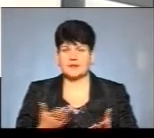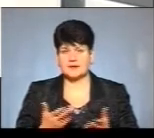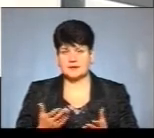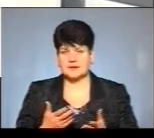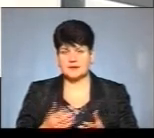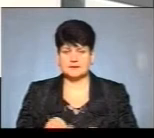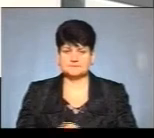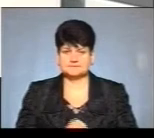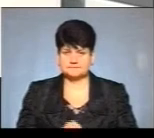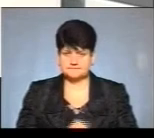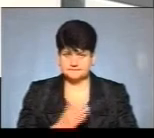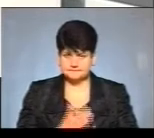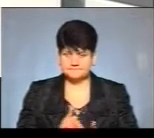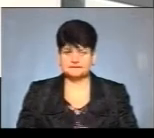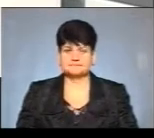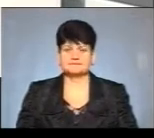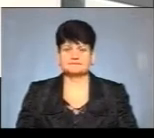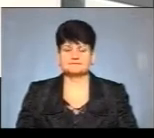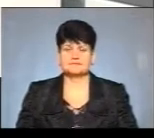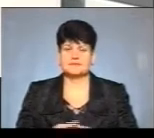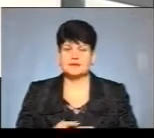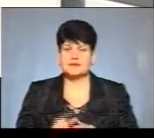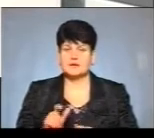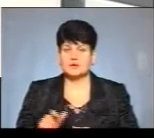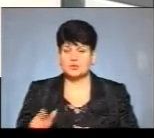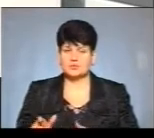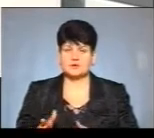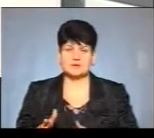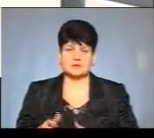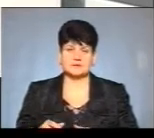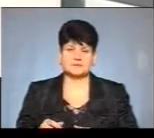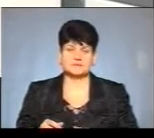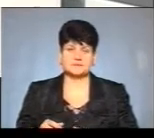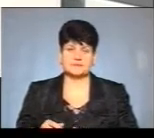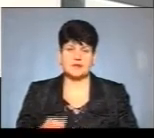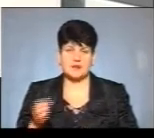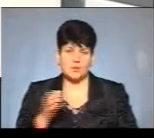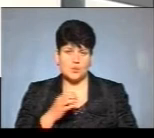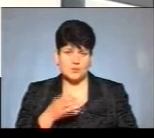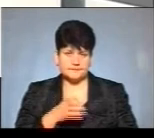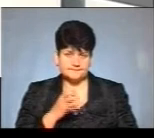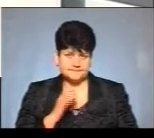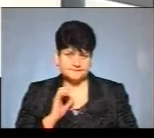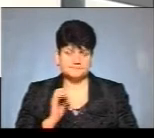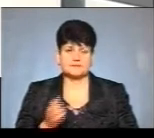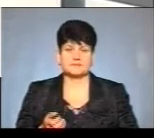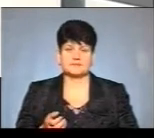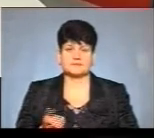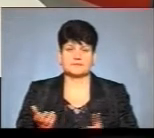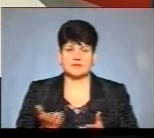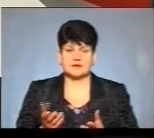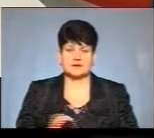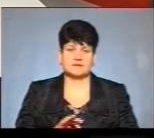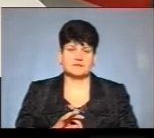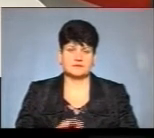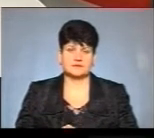зловживають наркотичними засобами, це люди, які зловживають навіть і алкоголем, які